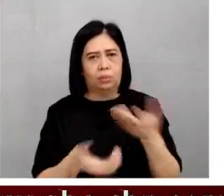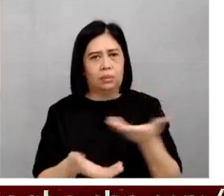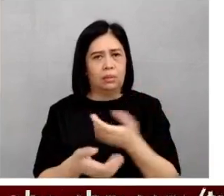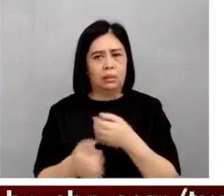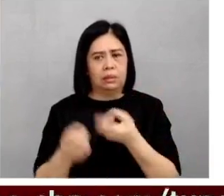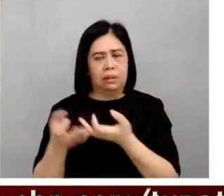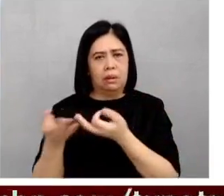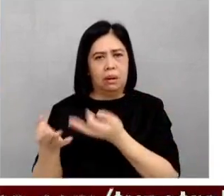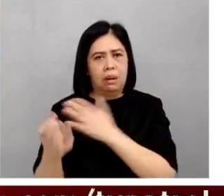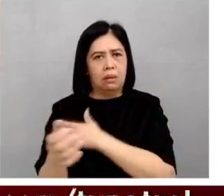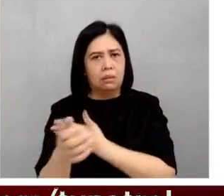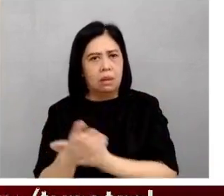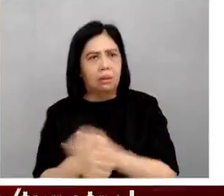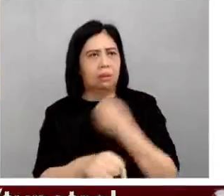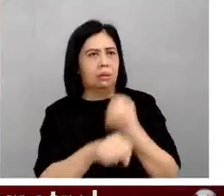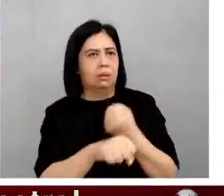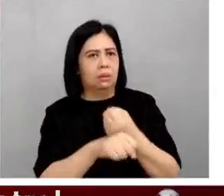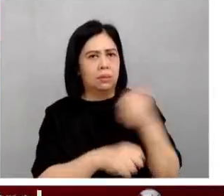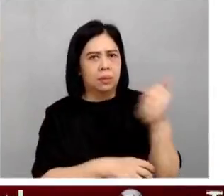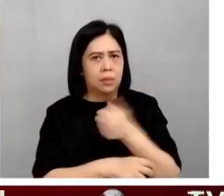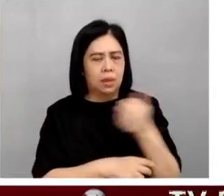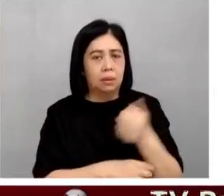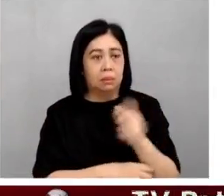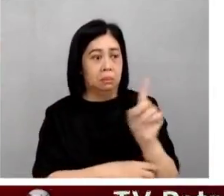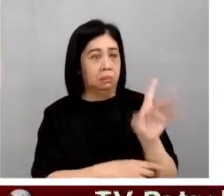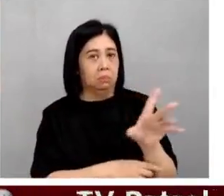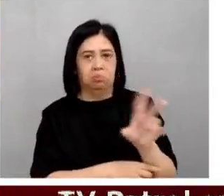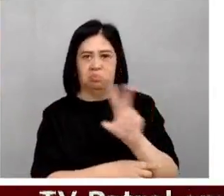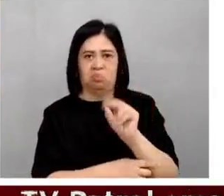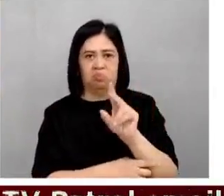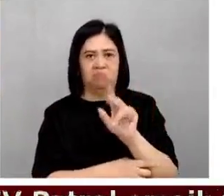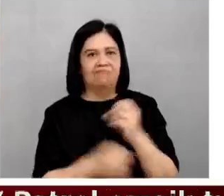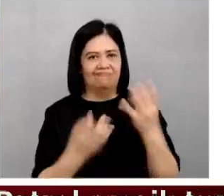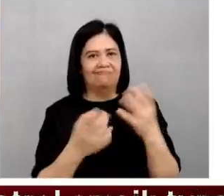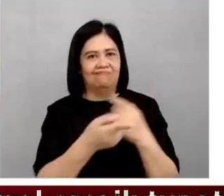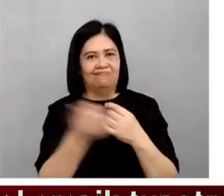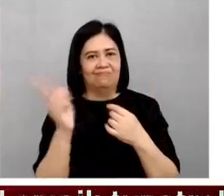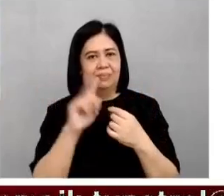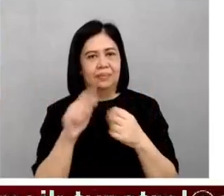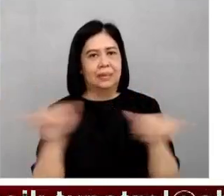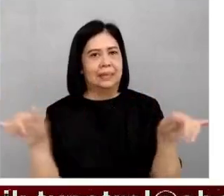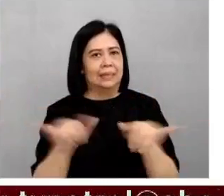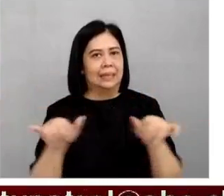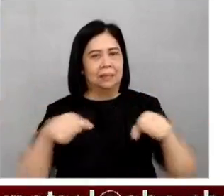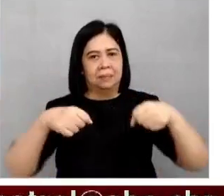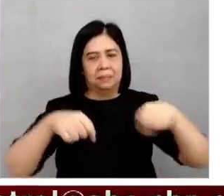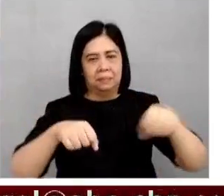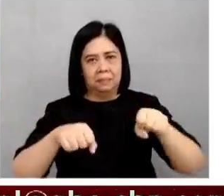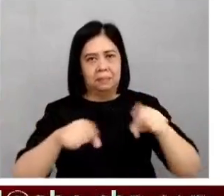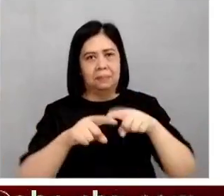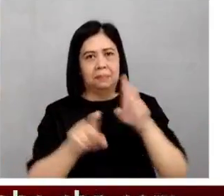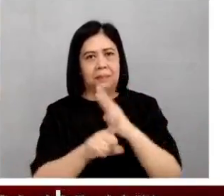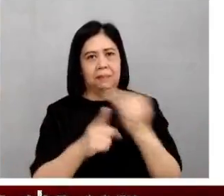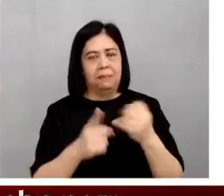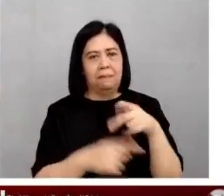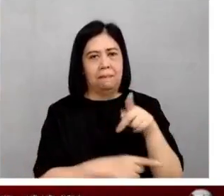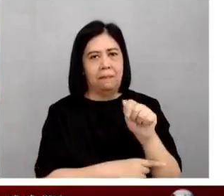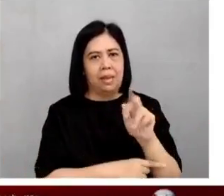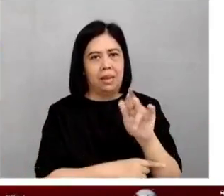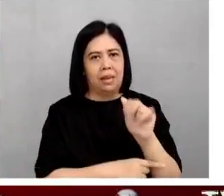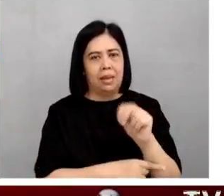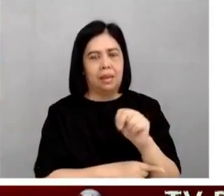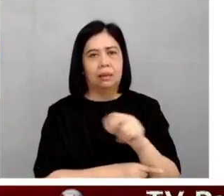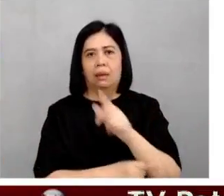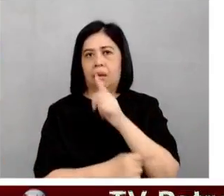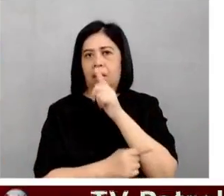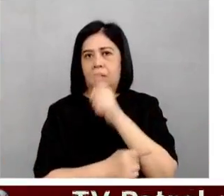biyahe. Hindi nag-iisa si Rosauro sa kanyang hinaing. Ang kanyang mga kapwa tricycle driver sa barangay Parian, maswerte na raw